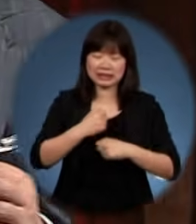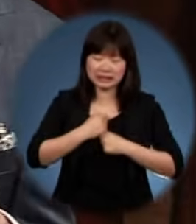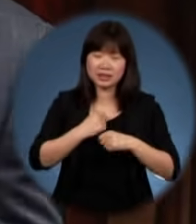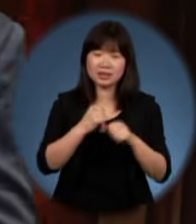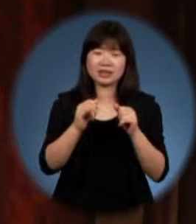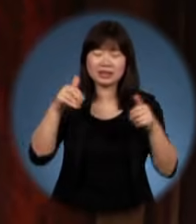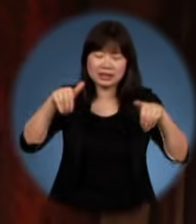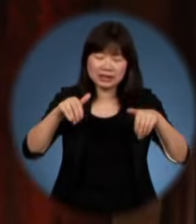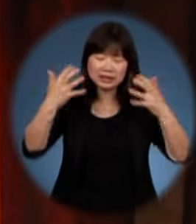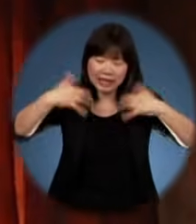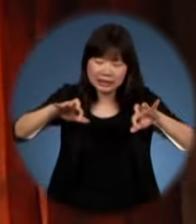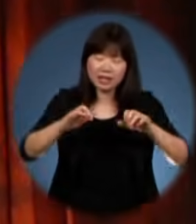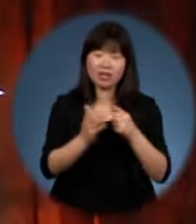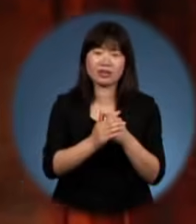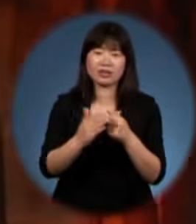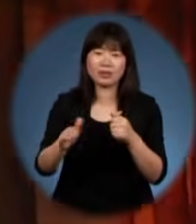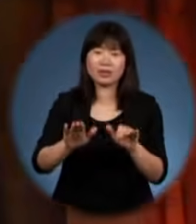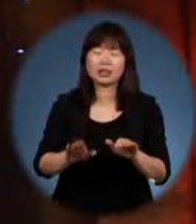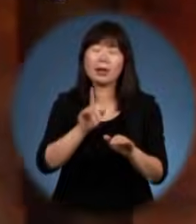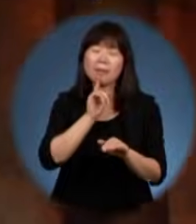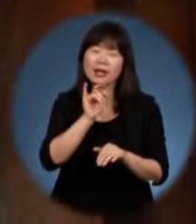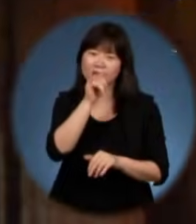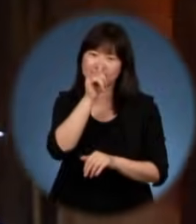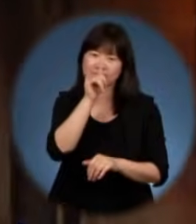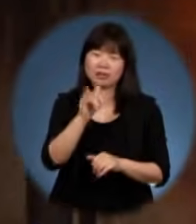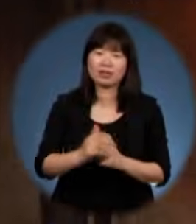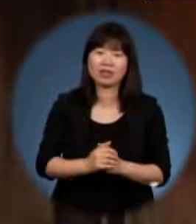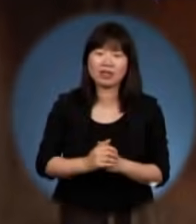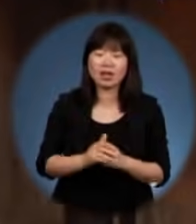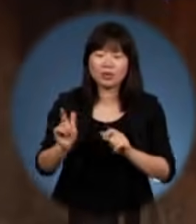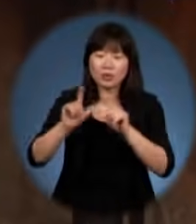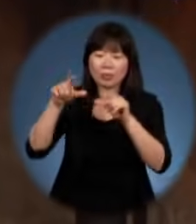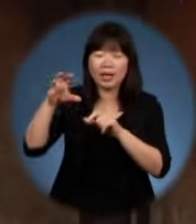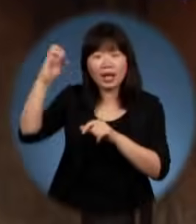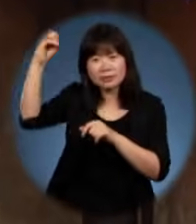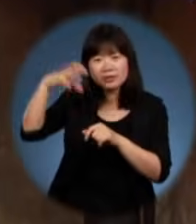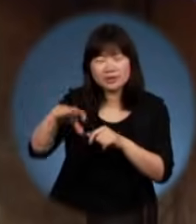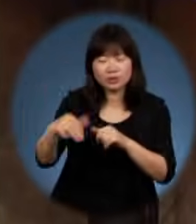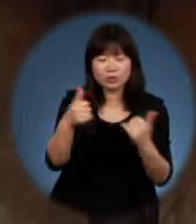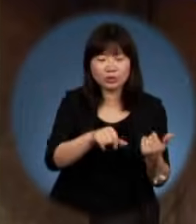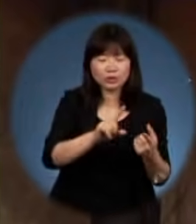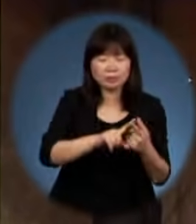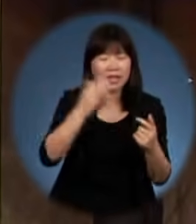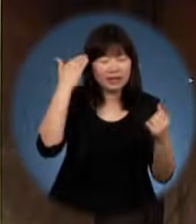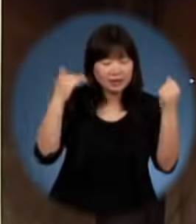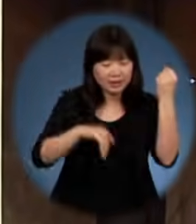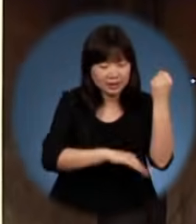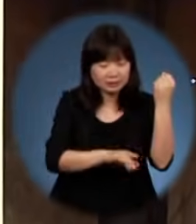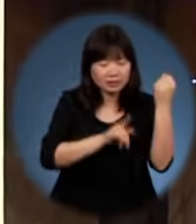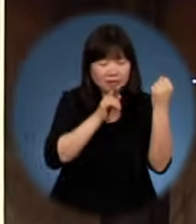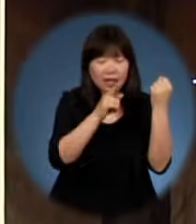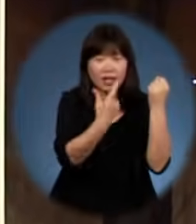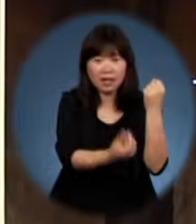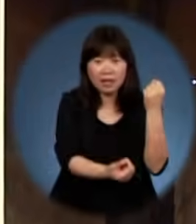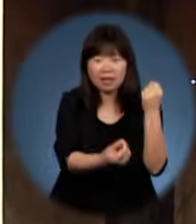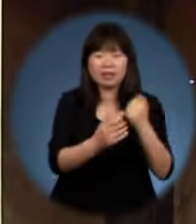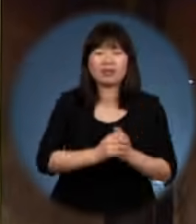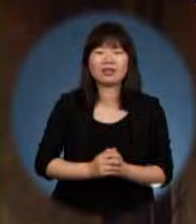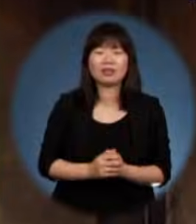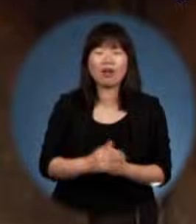우리는 이렇게 말씀 할 수 있습니다 동방에 빛은 죽음의 그림자 있다는 것이지요